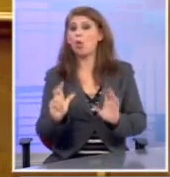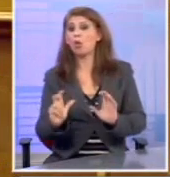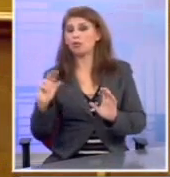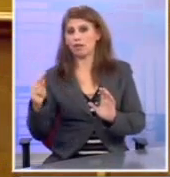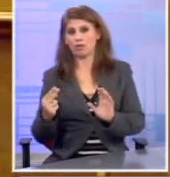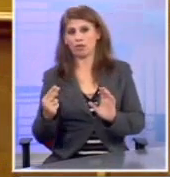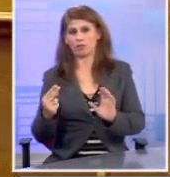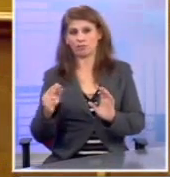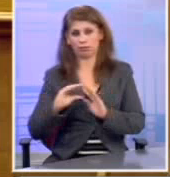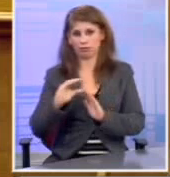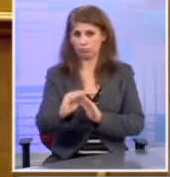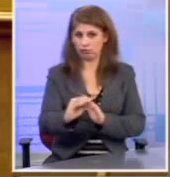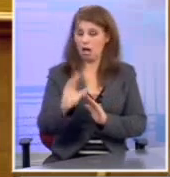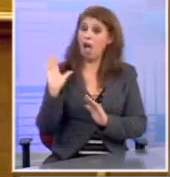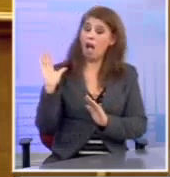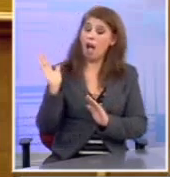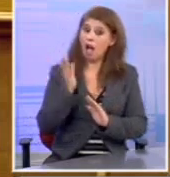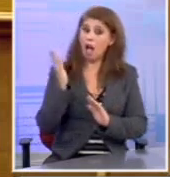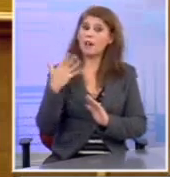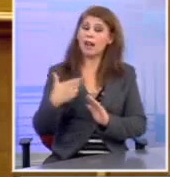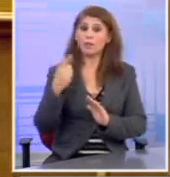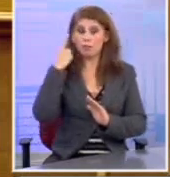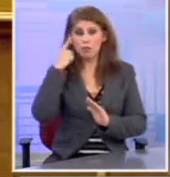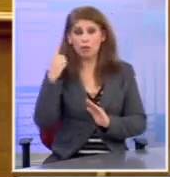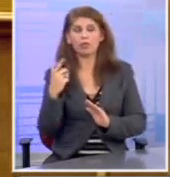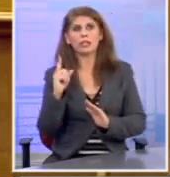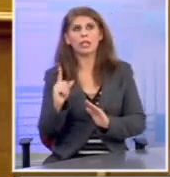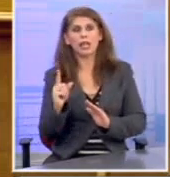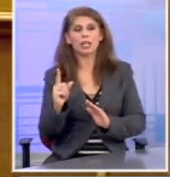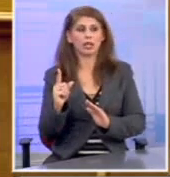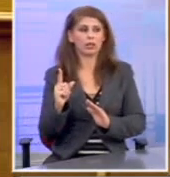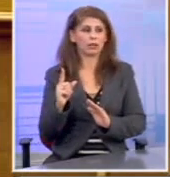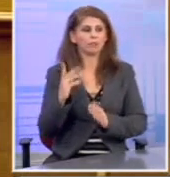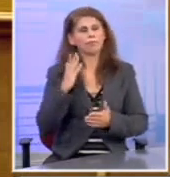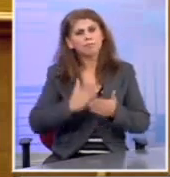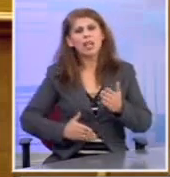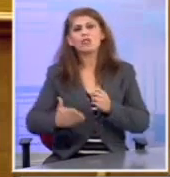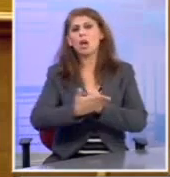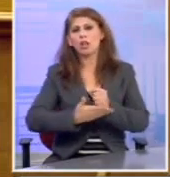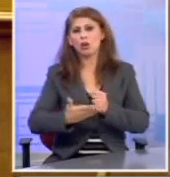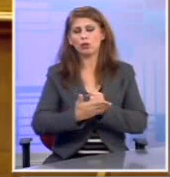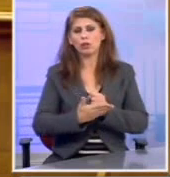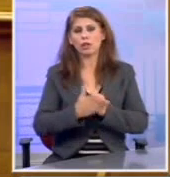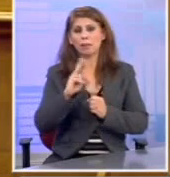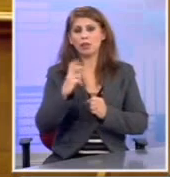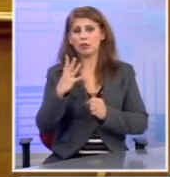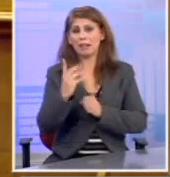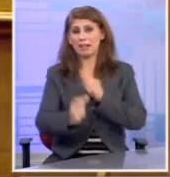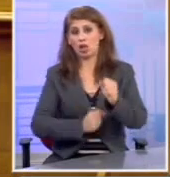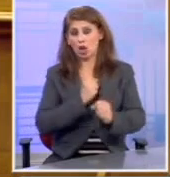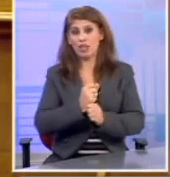ευρώ. Αν λάβουμε υπόψη μας για έναν μέσο αγρότη με 25